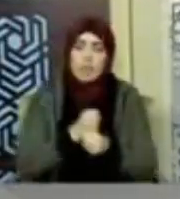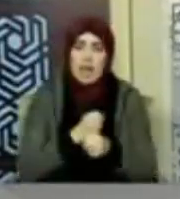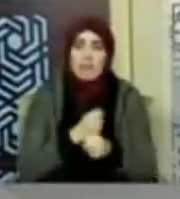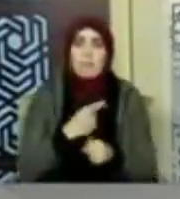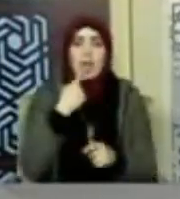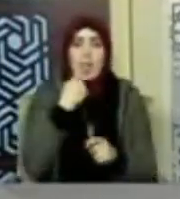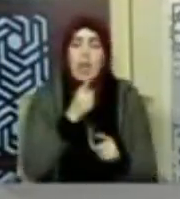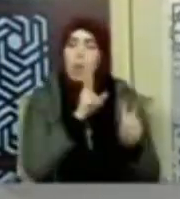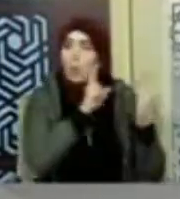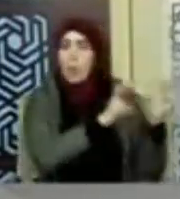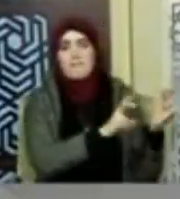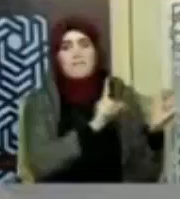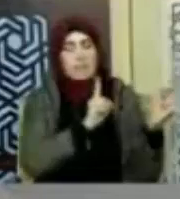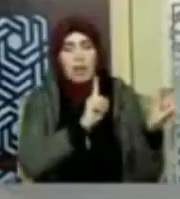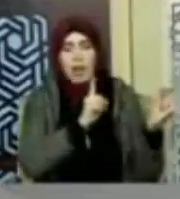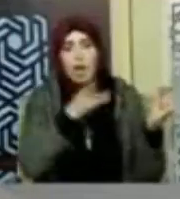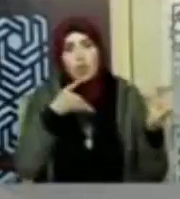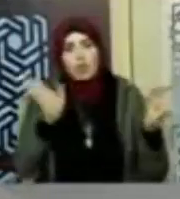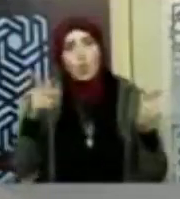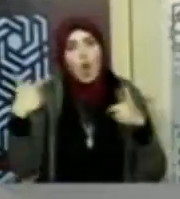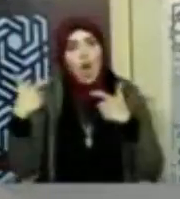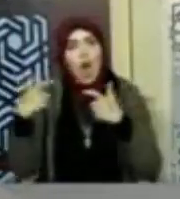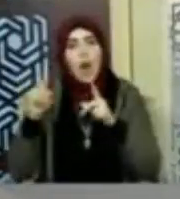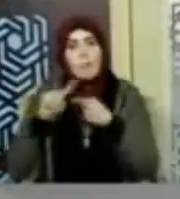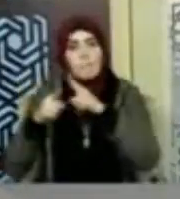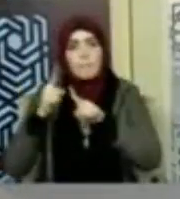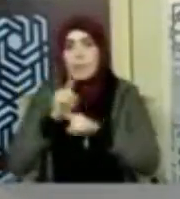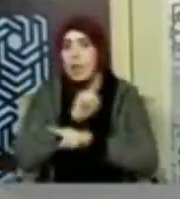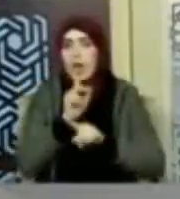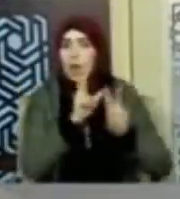عدم الخروج. فلما جاء يوم أحد